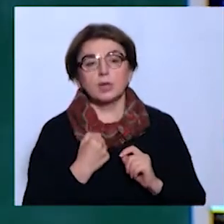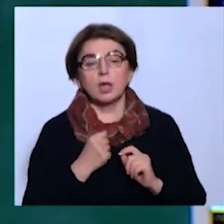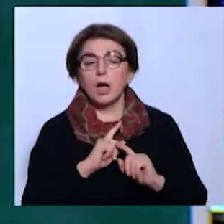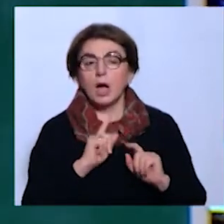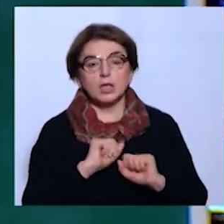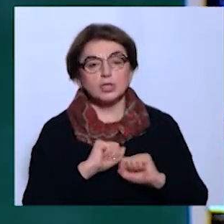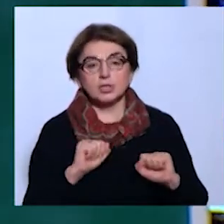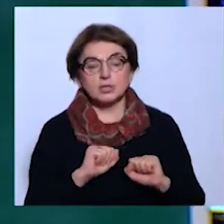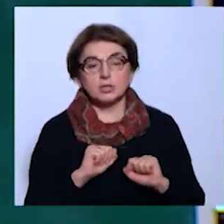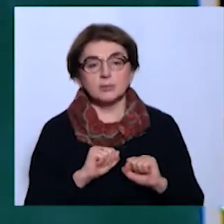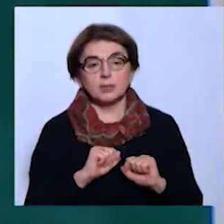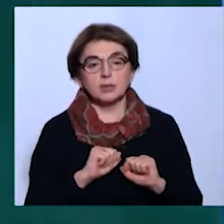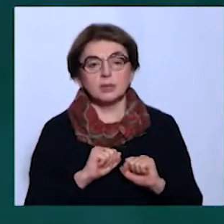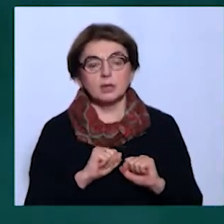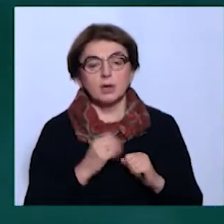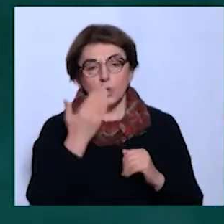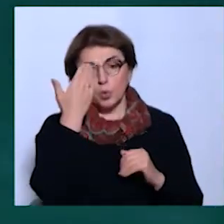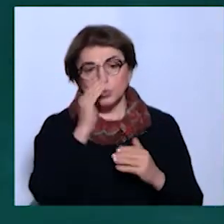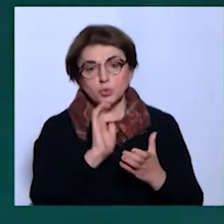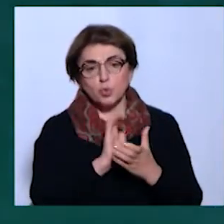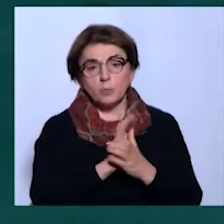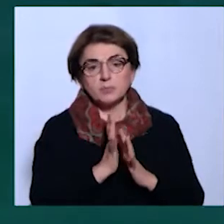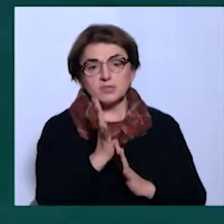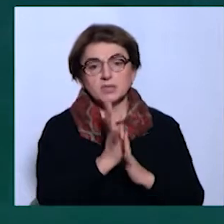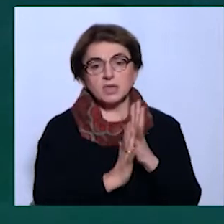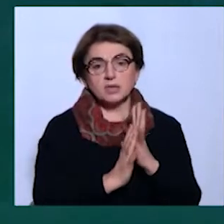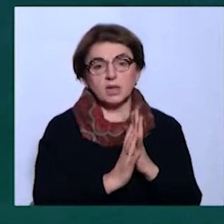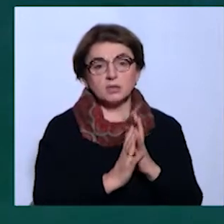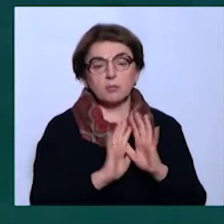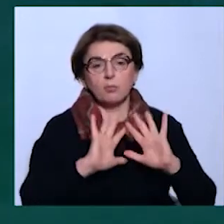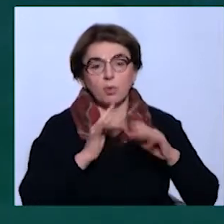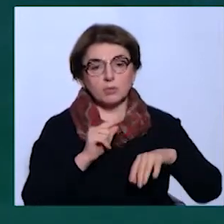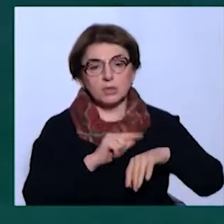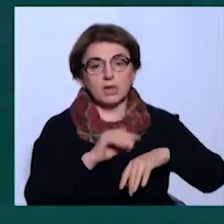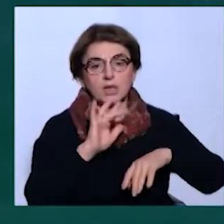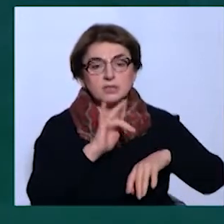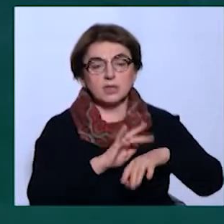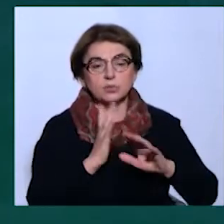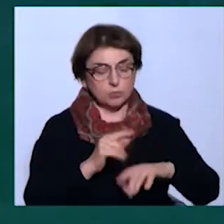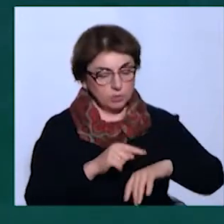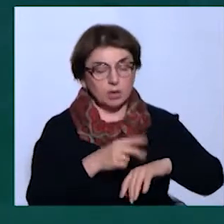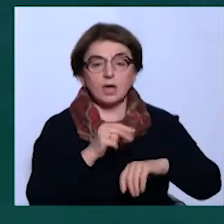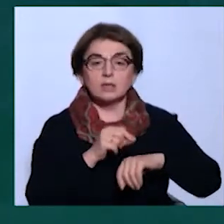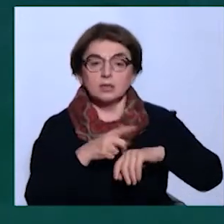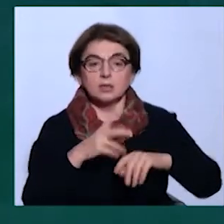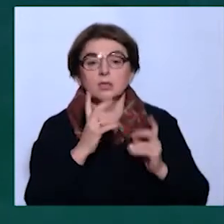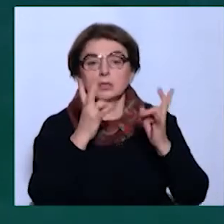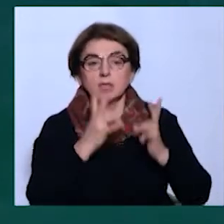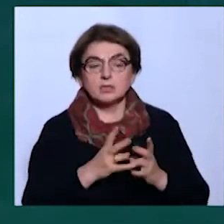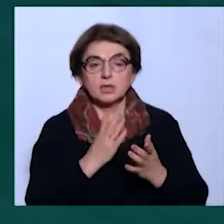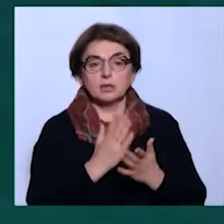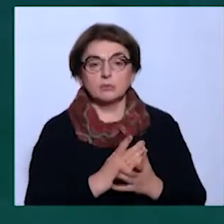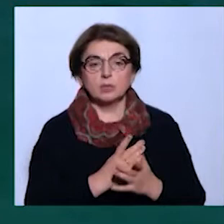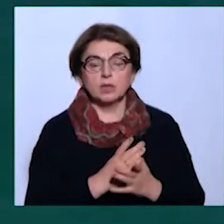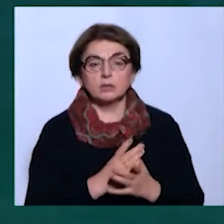Არ შეიძლება უცნობი მცენარის მოხვედრა ხელზე თუ კანი დაზიანებულია. Გარდა